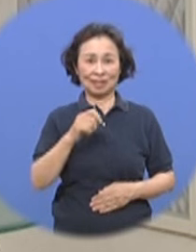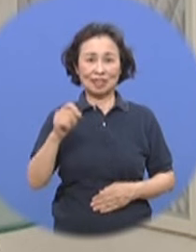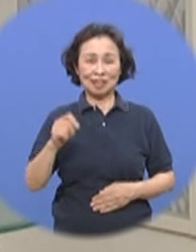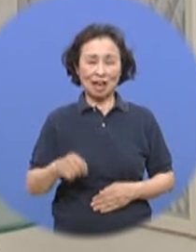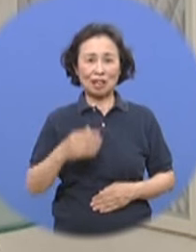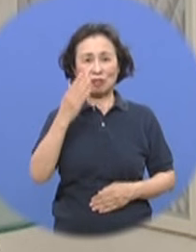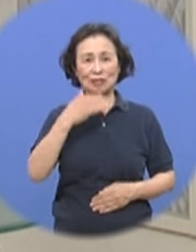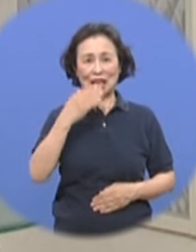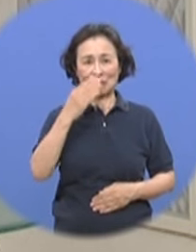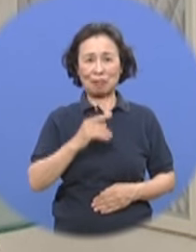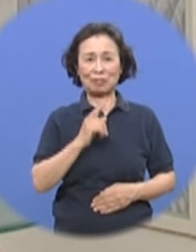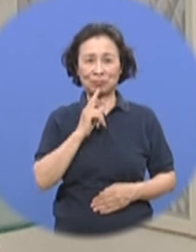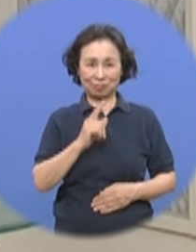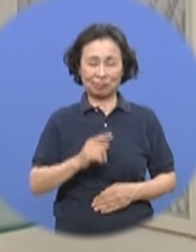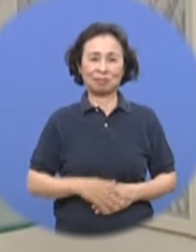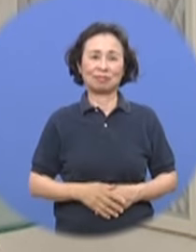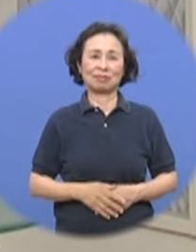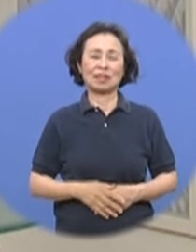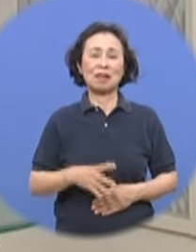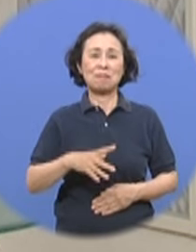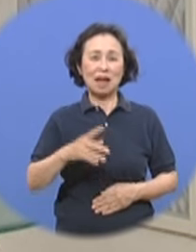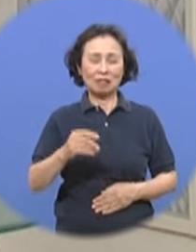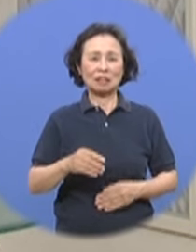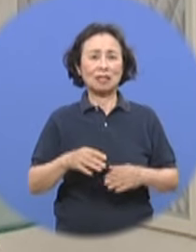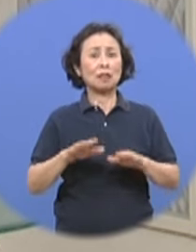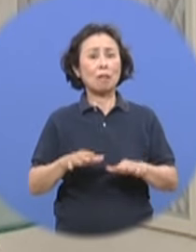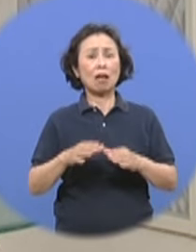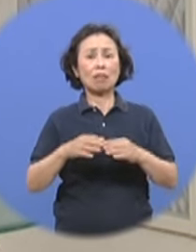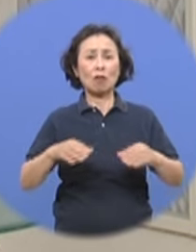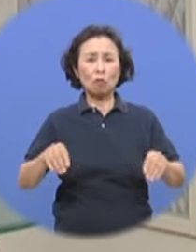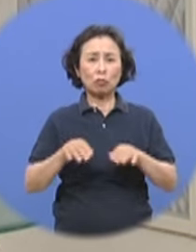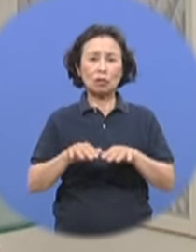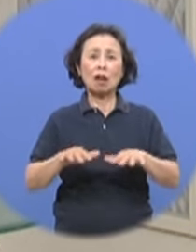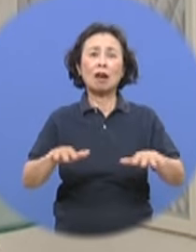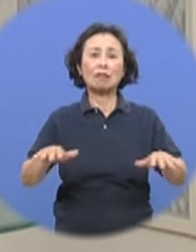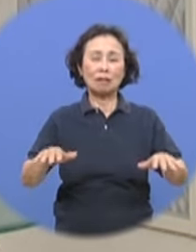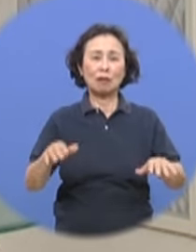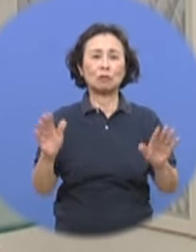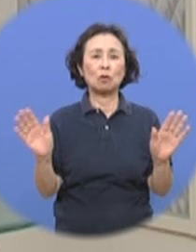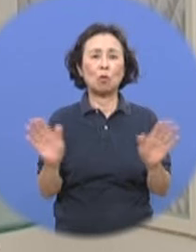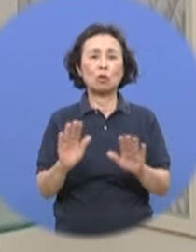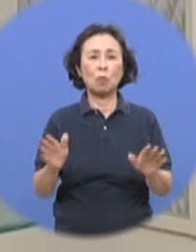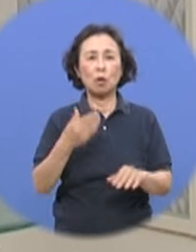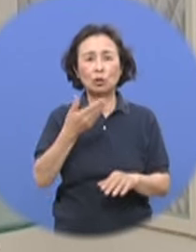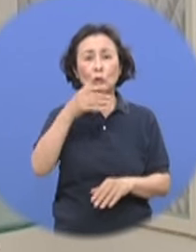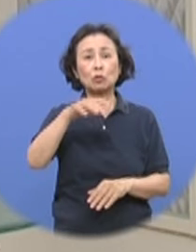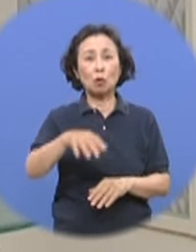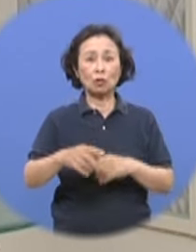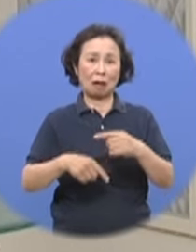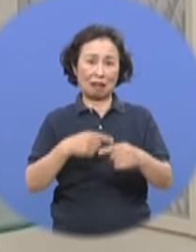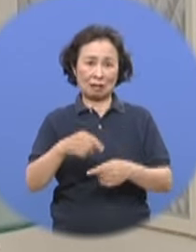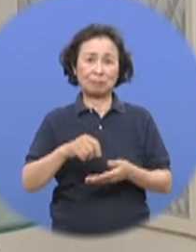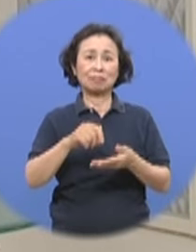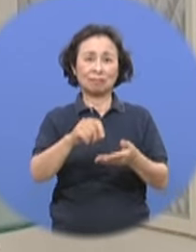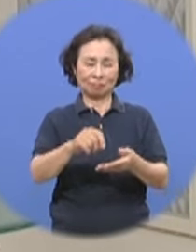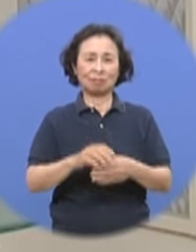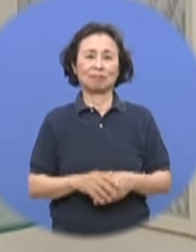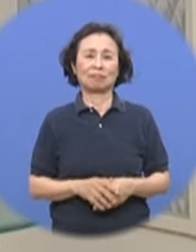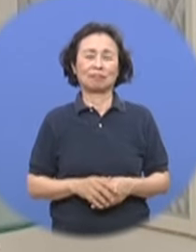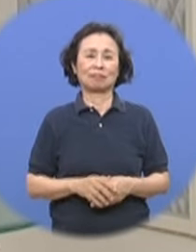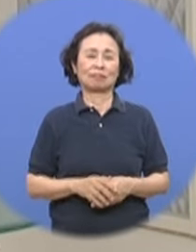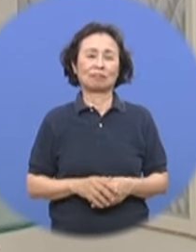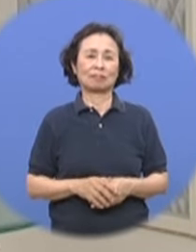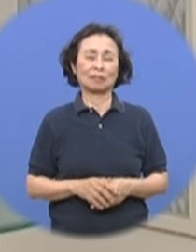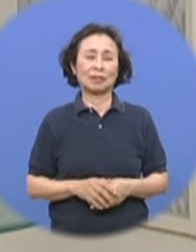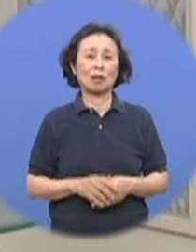。前半は全国各地で広がりを見せている子ども食堂の話題です。県ではこのほど子ども